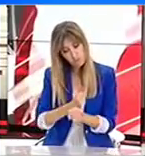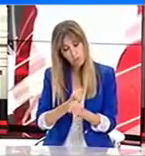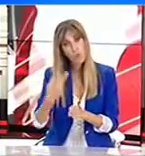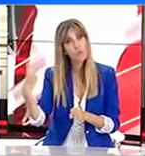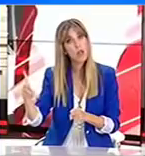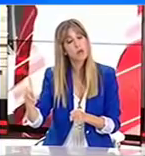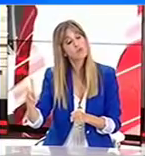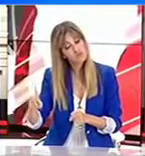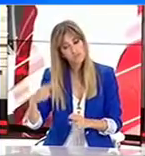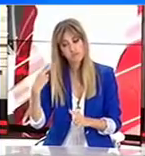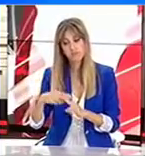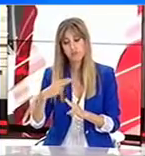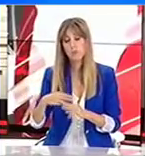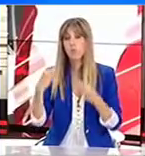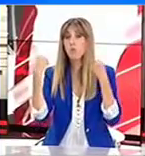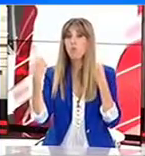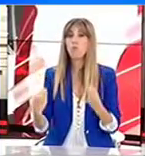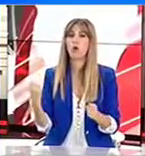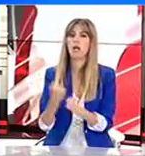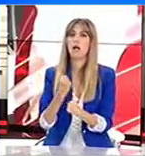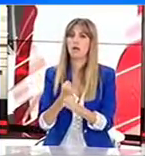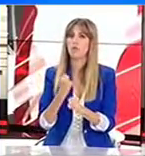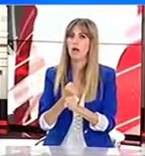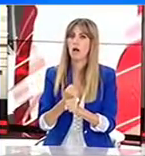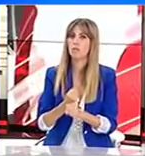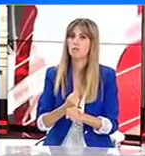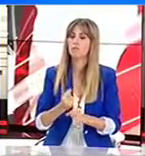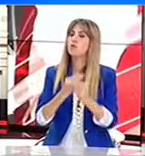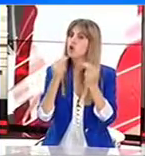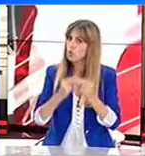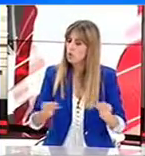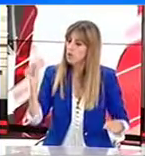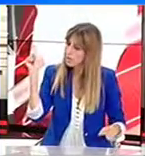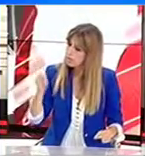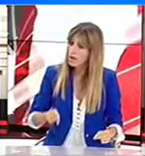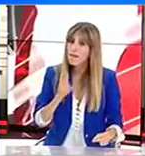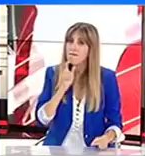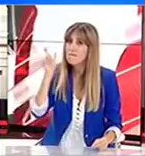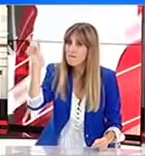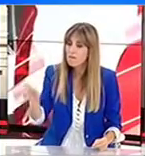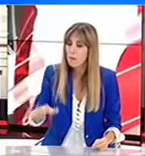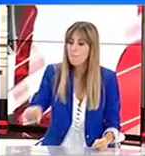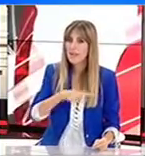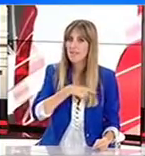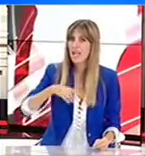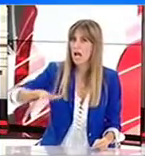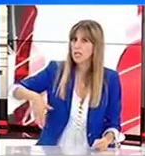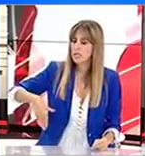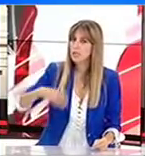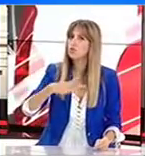Συνεπώς, θεωρώ ότι είναι ένα από τα πρόσωπα εκείνα τα οποία ο ΣΥΡΙΖΑ θα μπορούσε με θετικό τρόπο